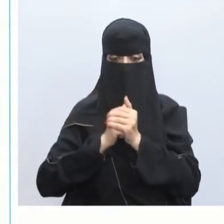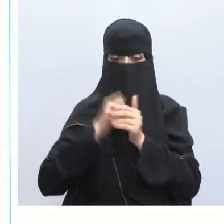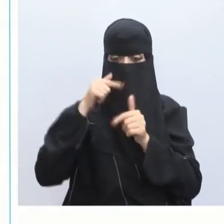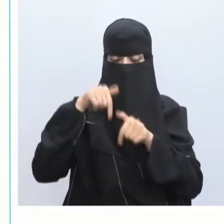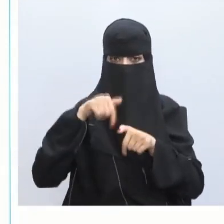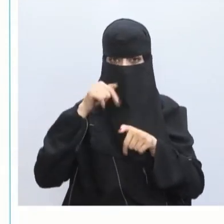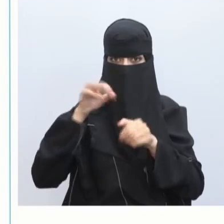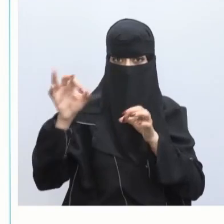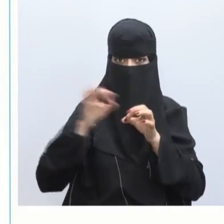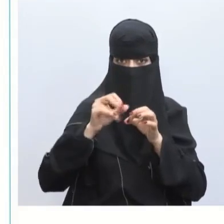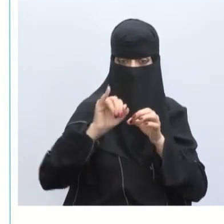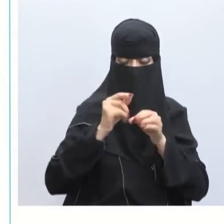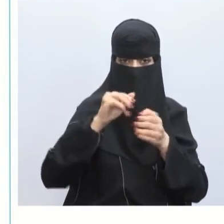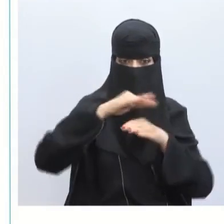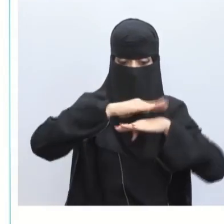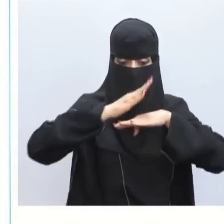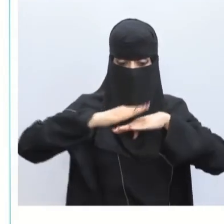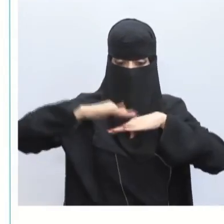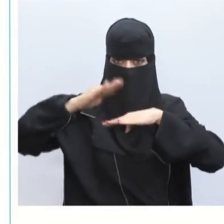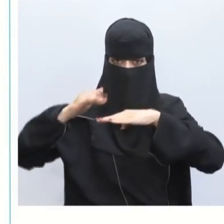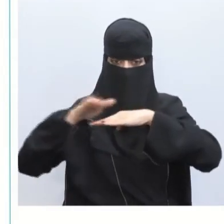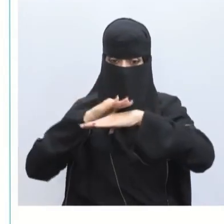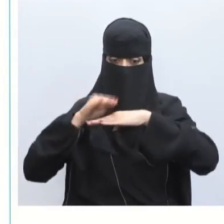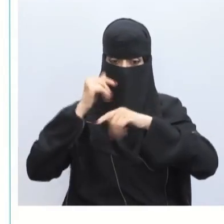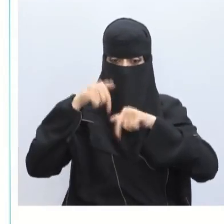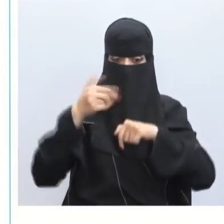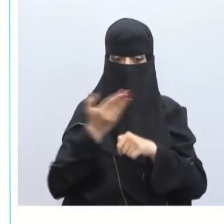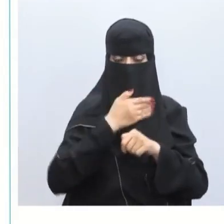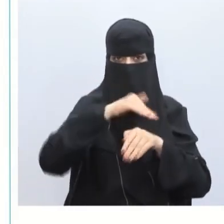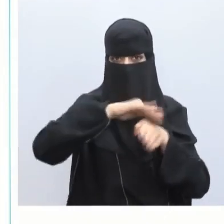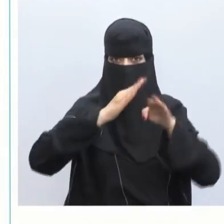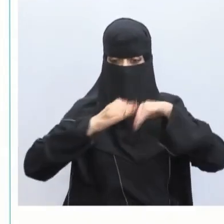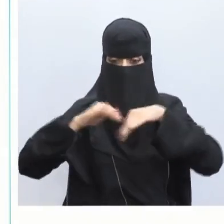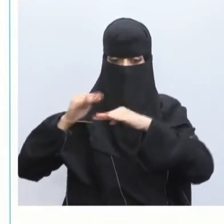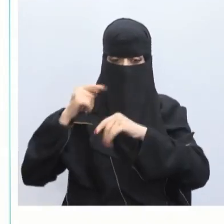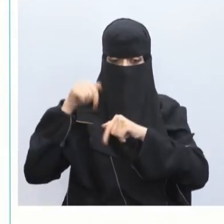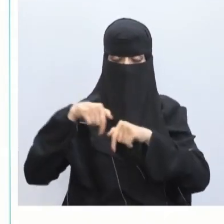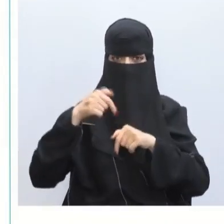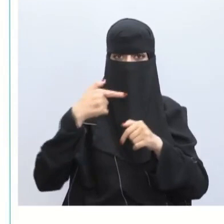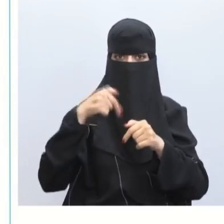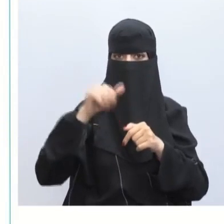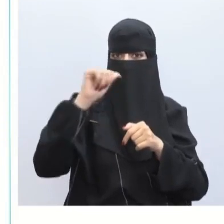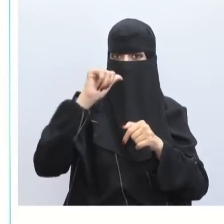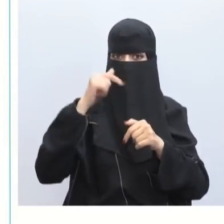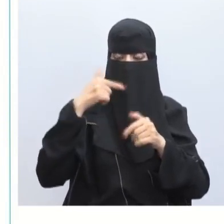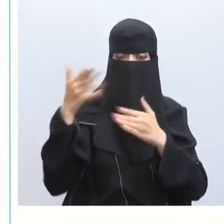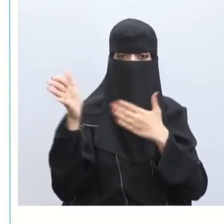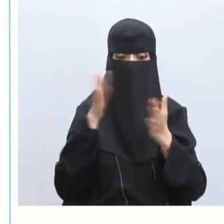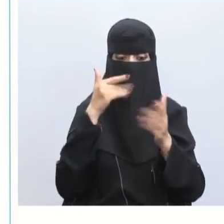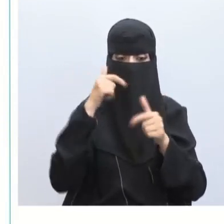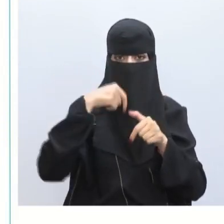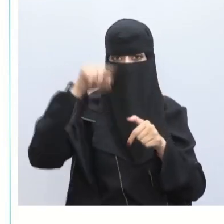القرب من المسطحات المائيه تؤثر المسطحات المائيه في المناخ مسطحات مائيه